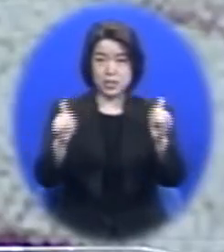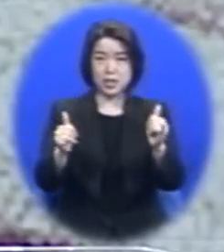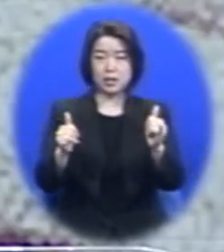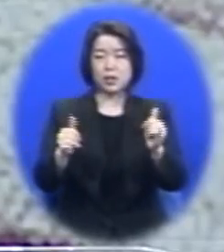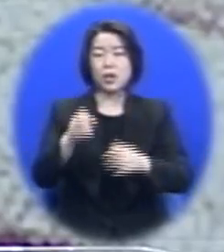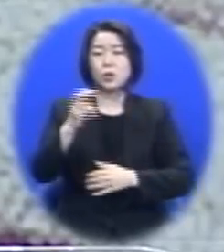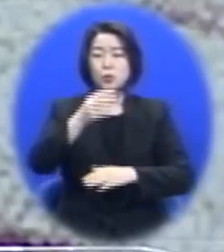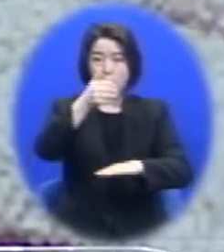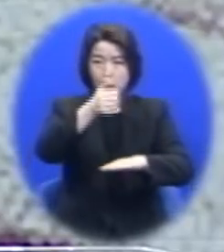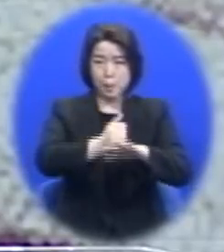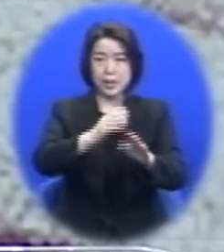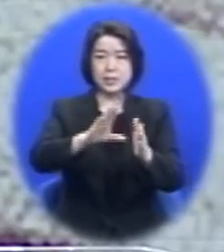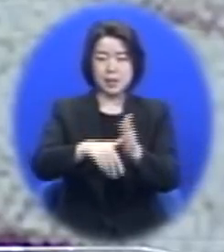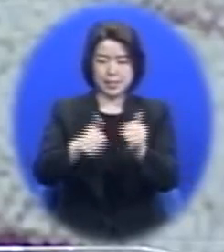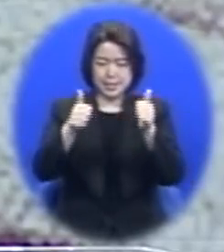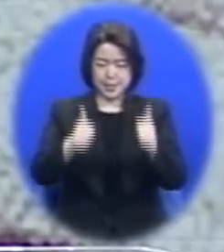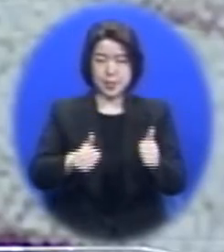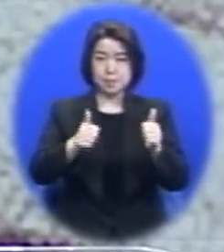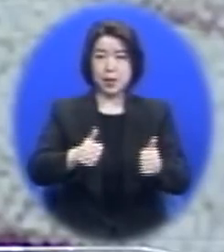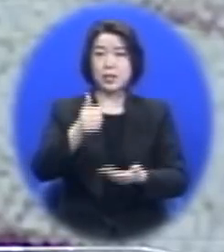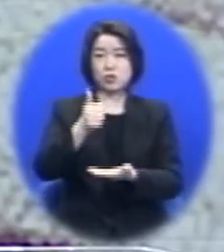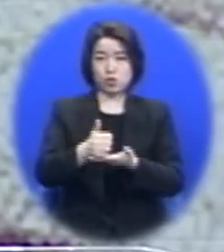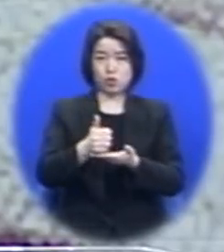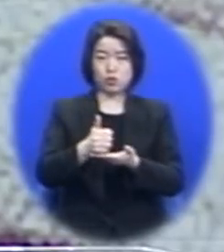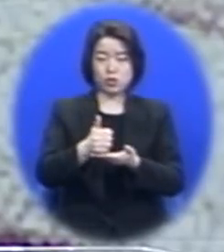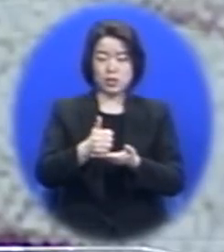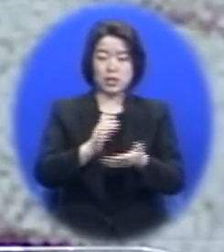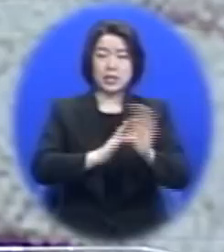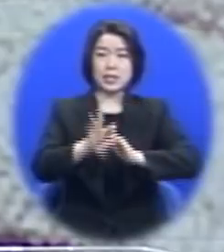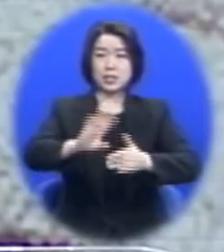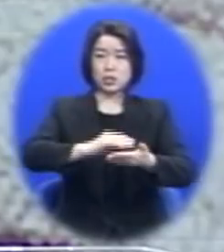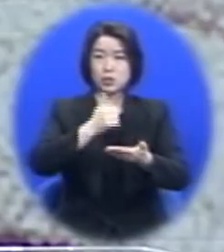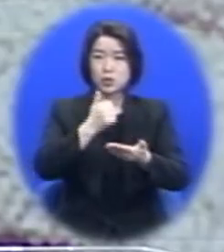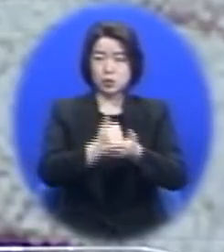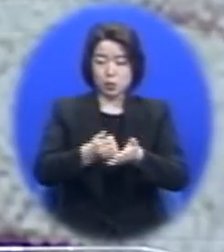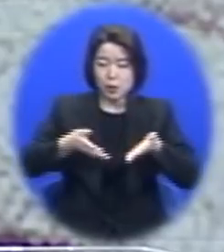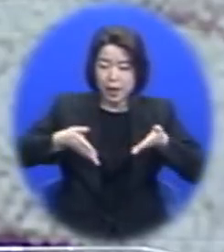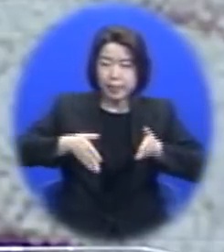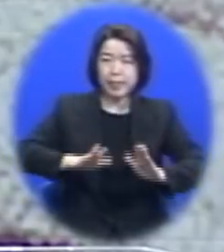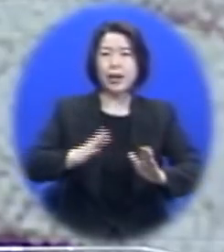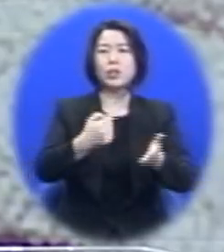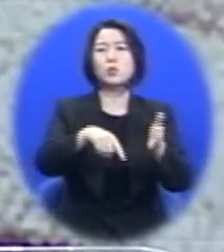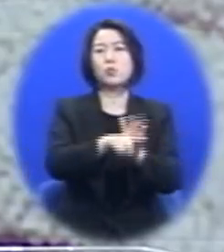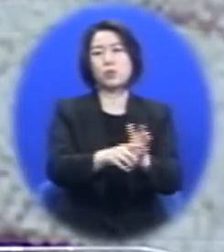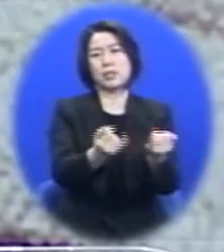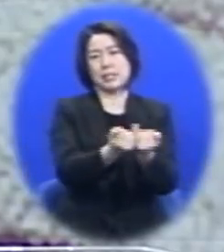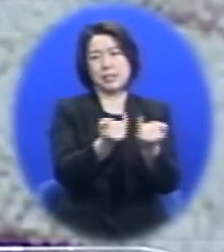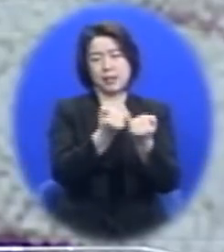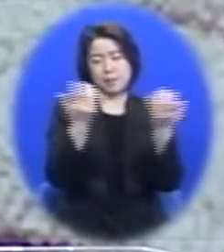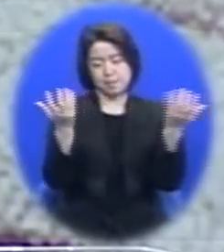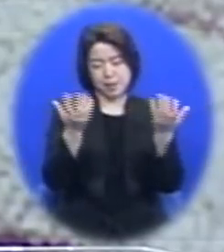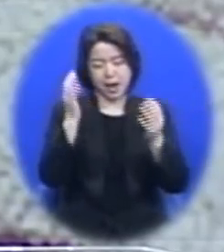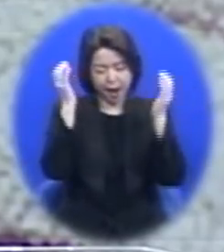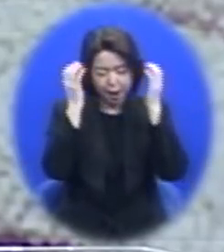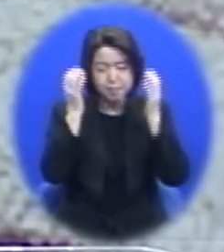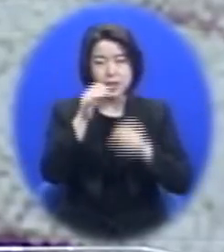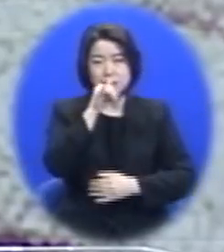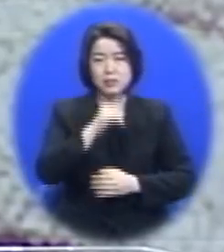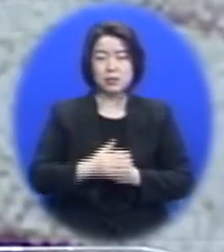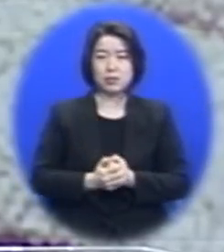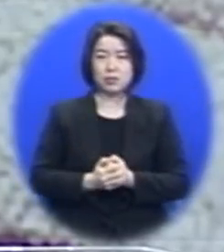마지막 때 심판 주 이신 예수 그리스도를 이제 해산 하려고 합니다 사탄은